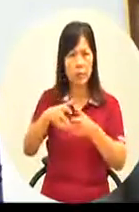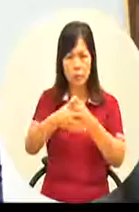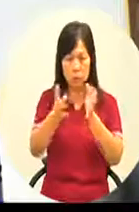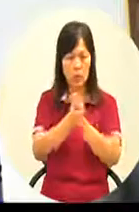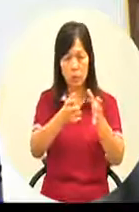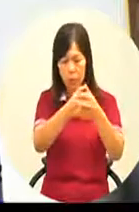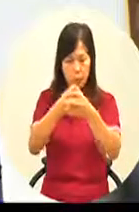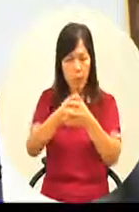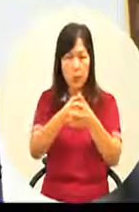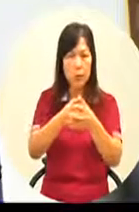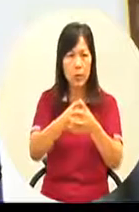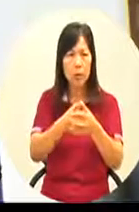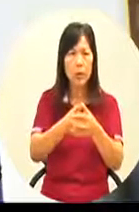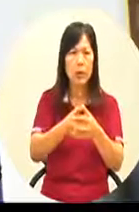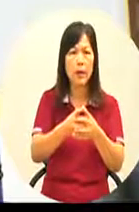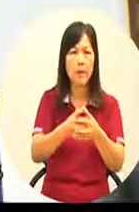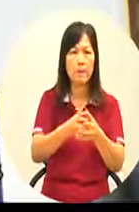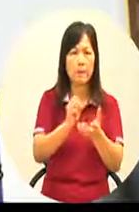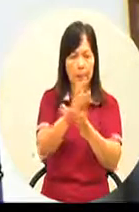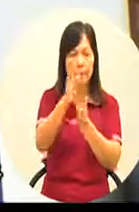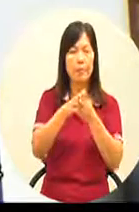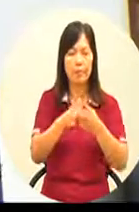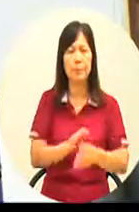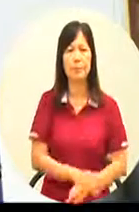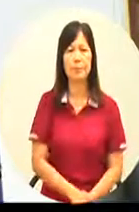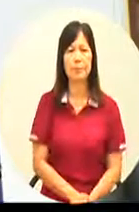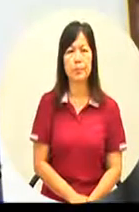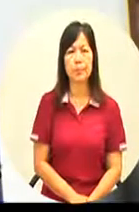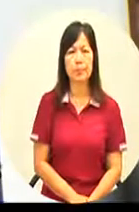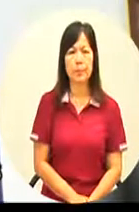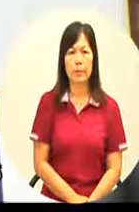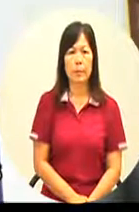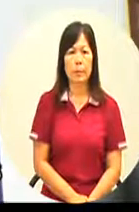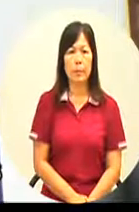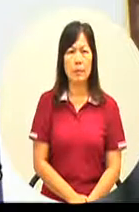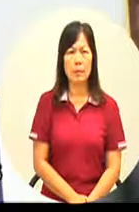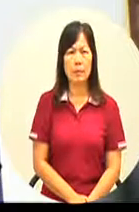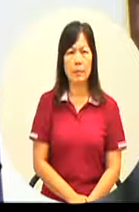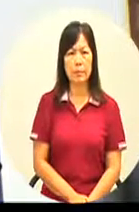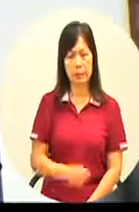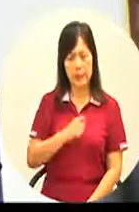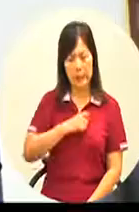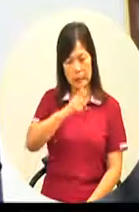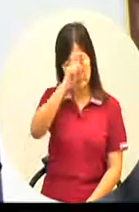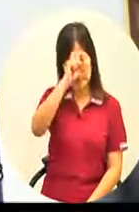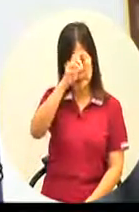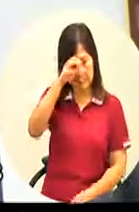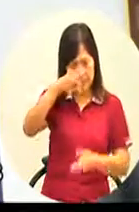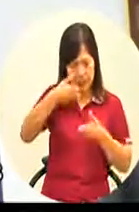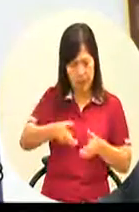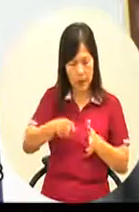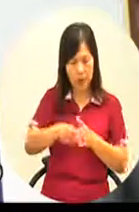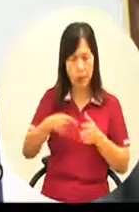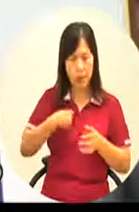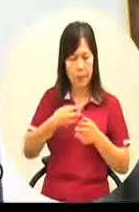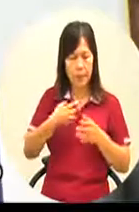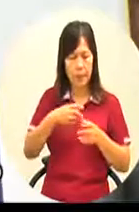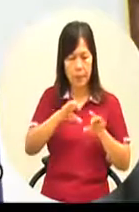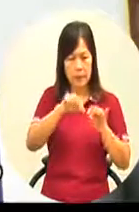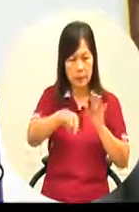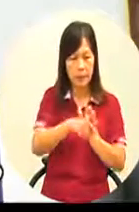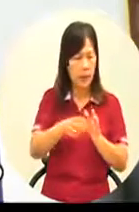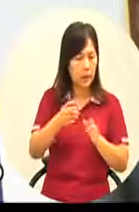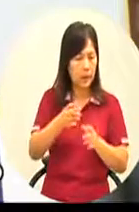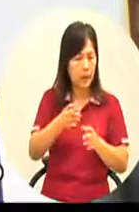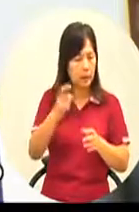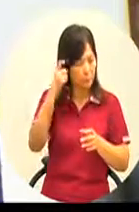处首长所有团队来做报告哈。希望能够重视我们地方基层的声音解决我